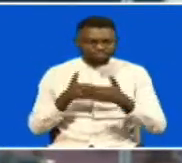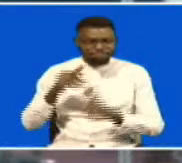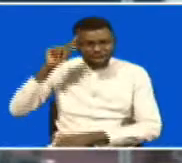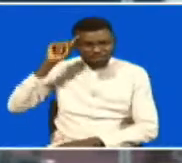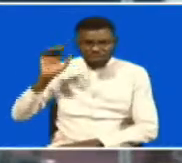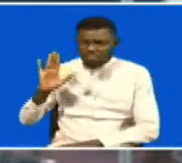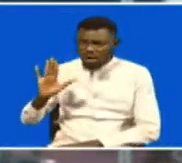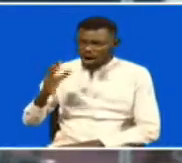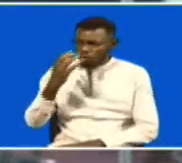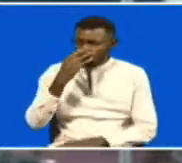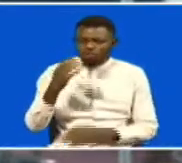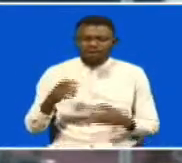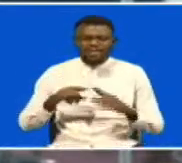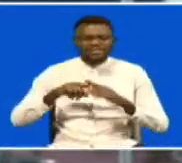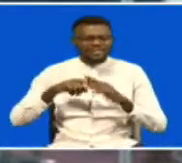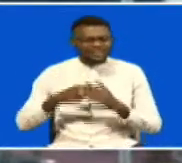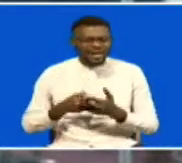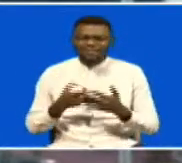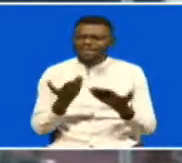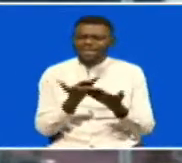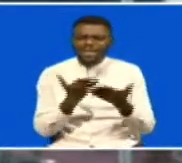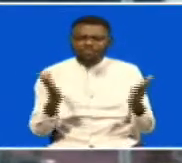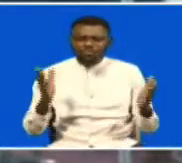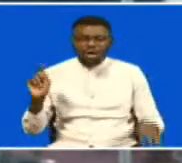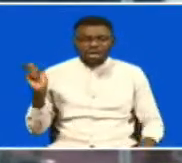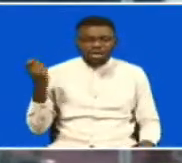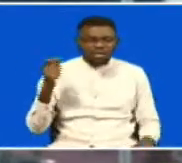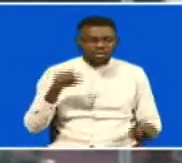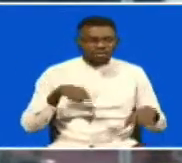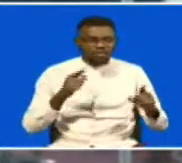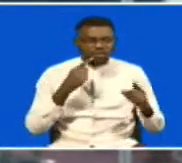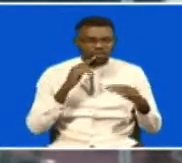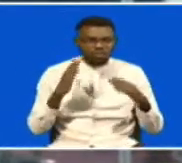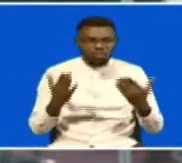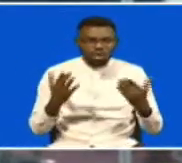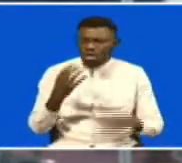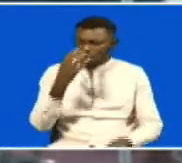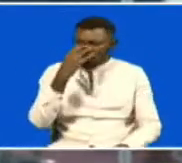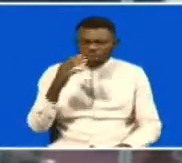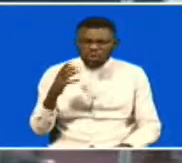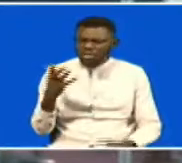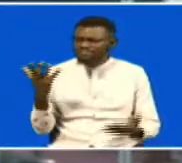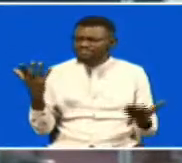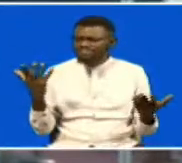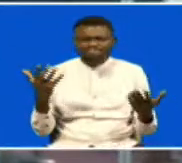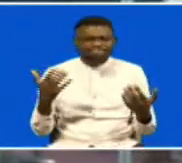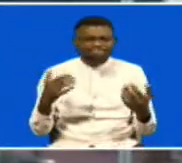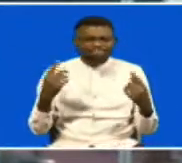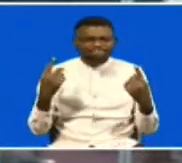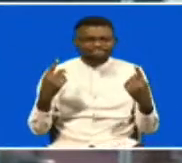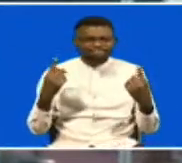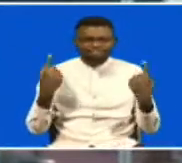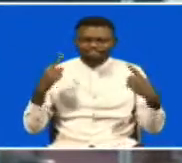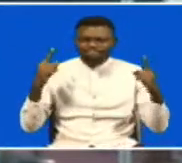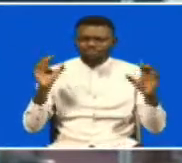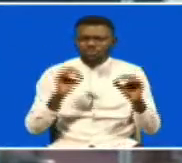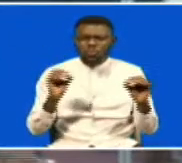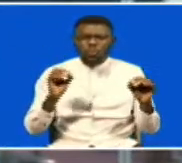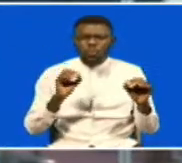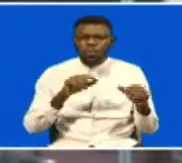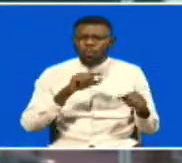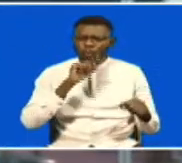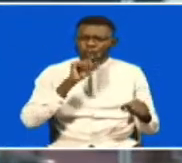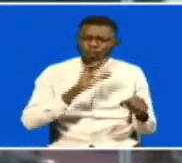Ruto yameanza rasmi kote nchini, akiongeza kuwa Rais William Ruto ameshindwa kutimiza matakwa yao ya makataa ya